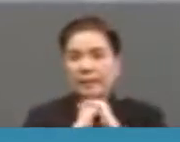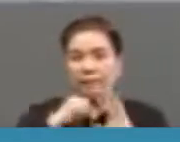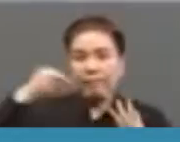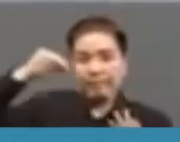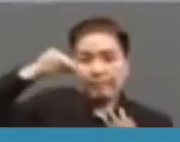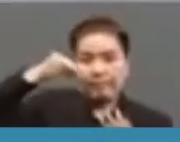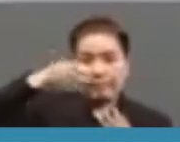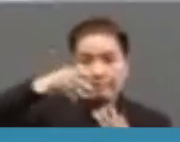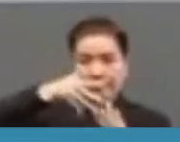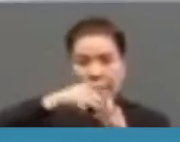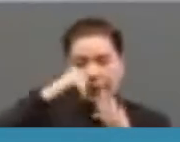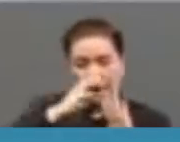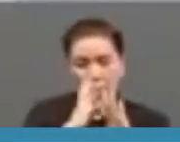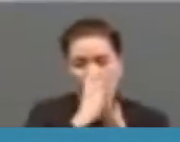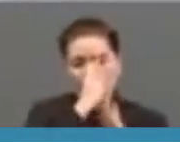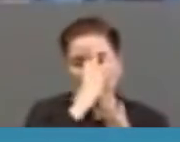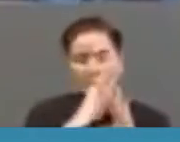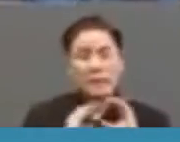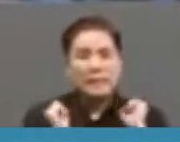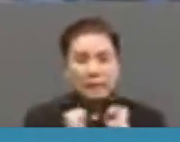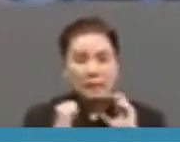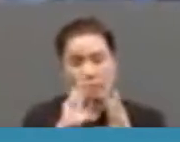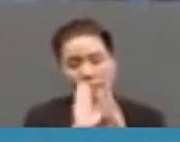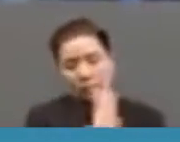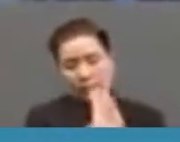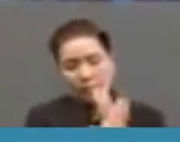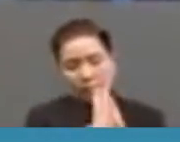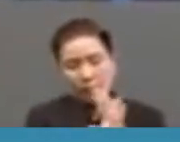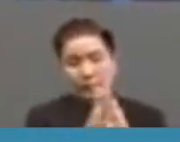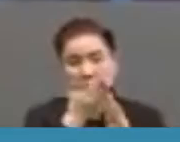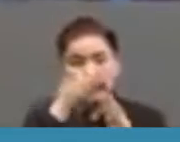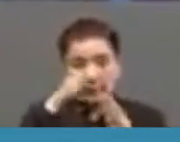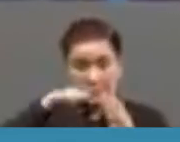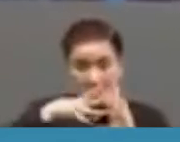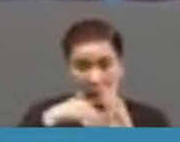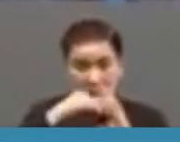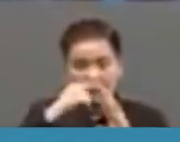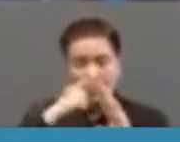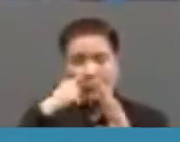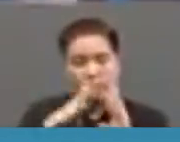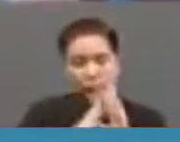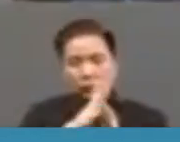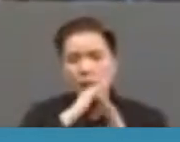แรงและติดตามข่าวสารจากทางราชการอย่างใกล้ชิดผมธิดาทิพยานนท์รายงานค่ะ